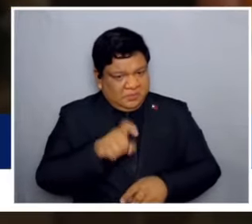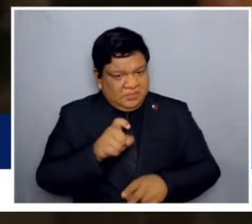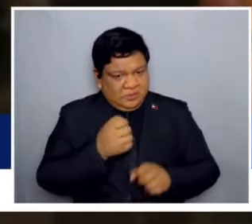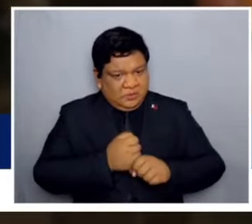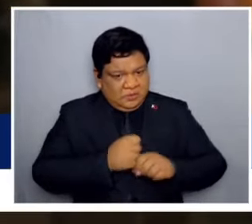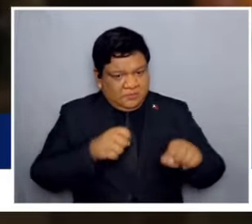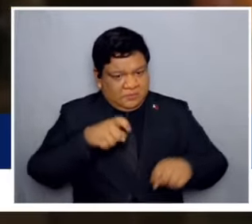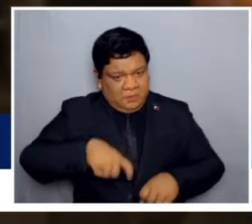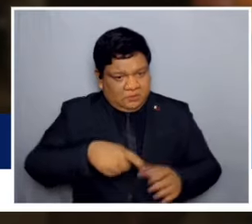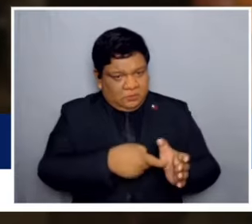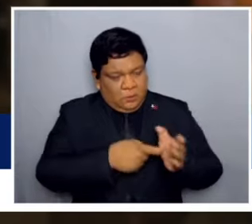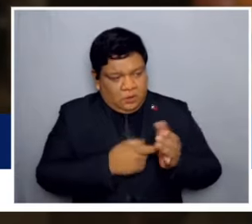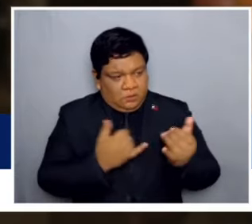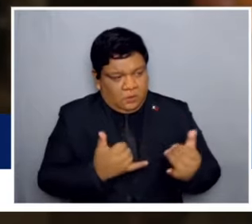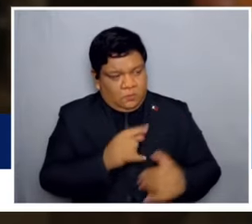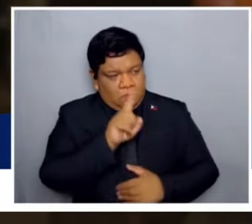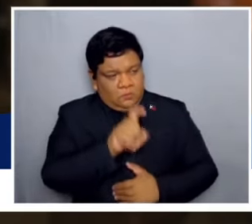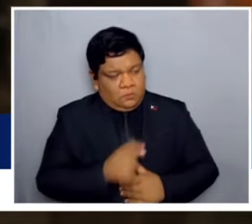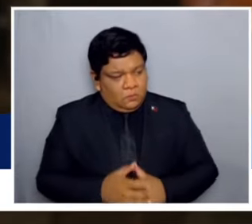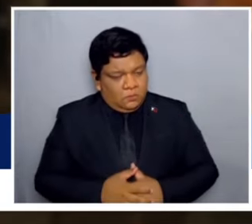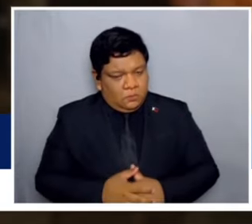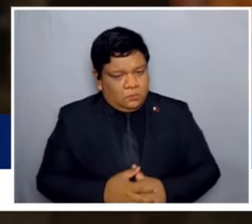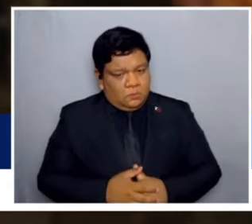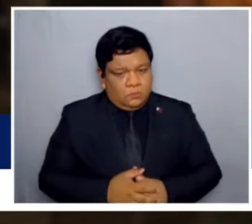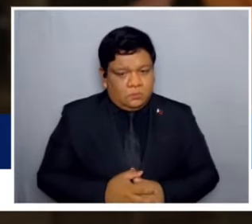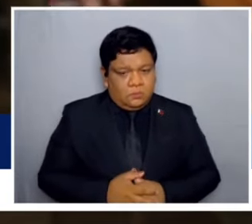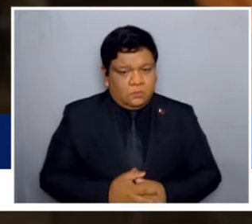ng munisipyo ngayon dyan?